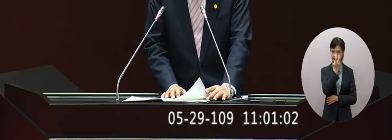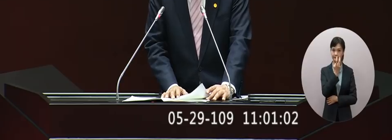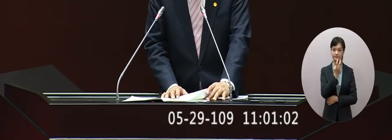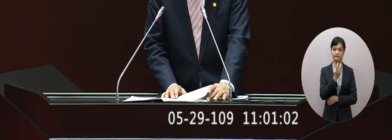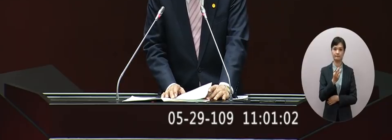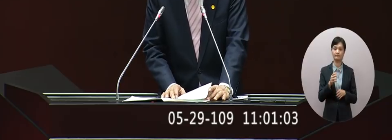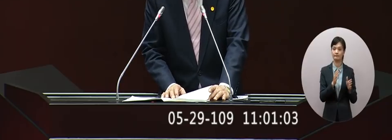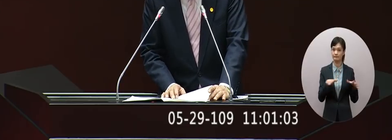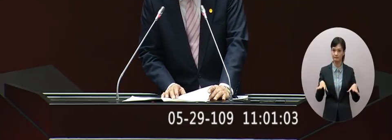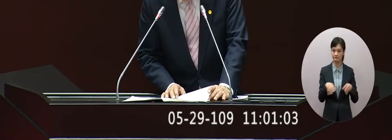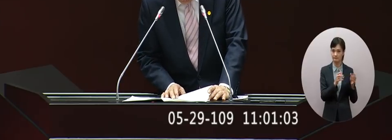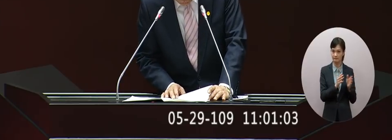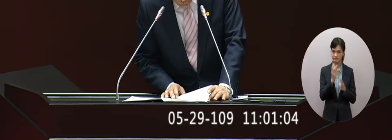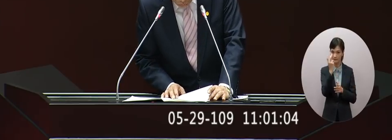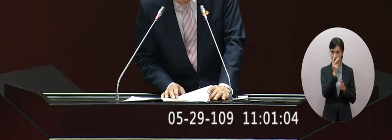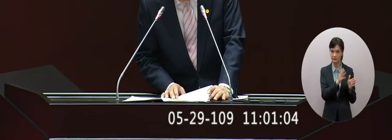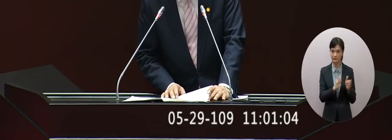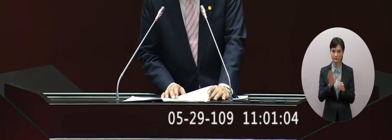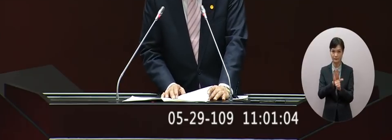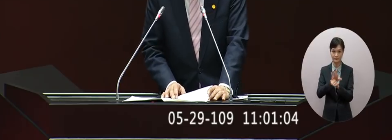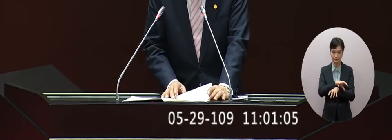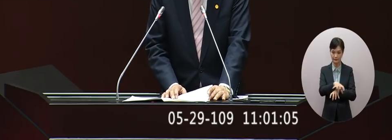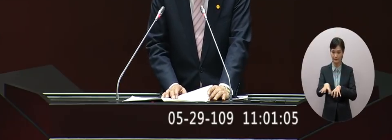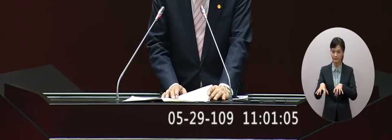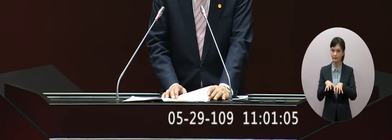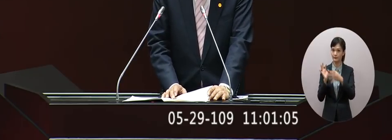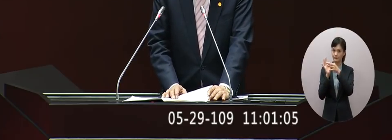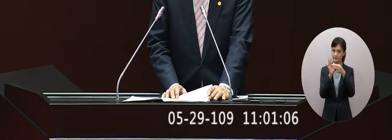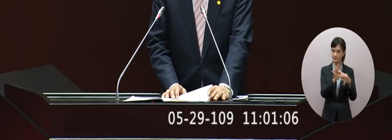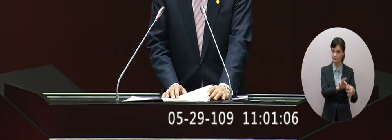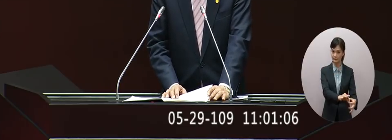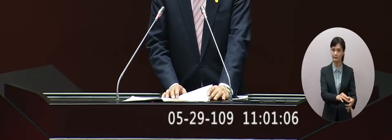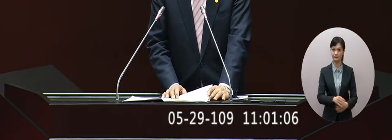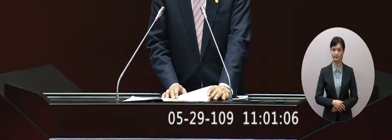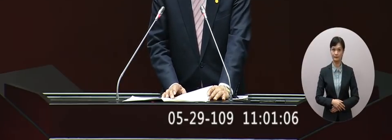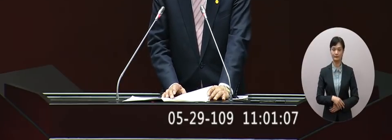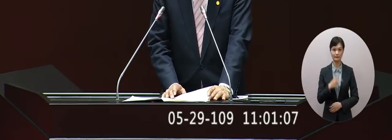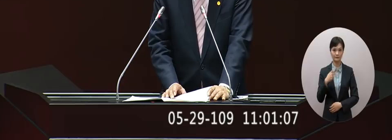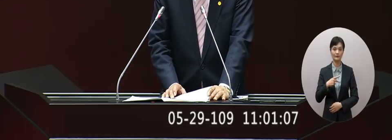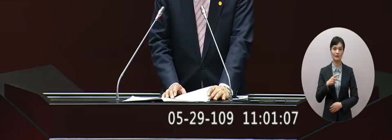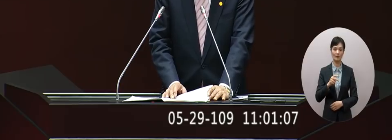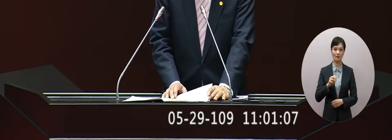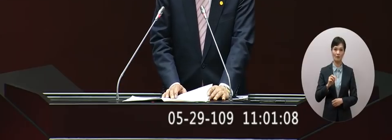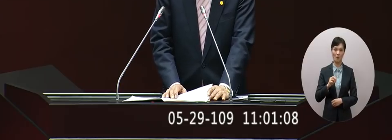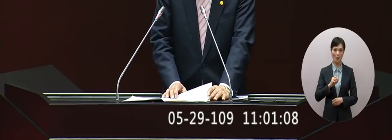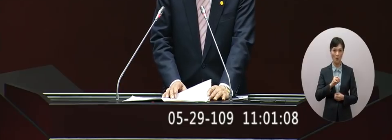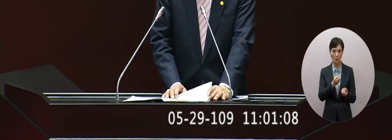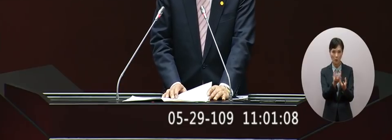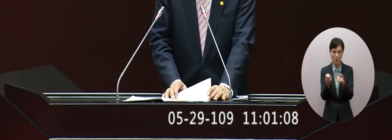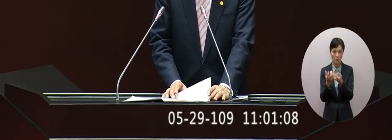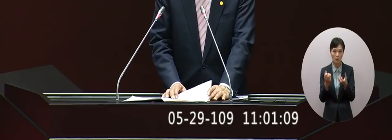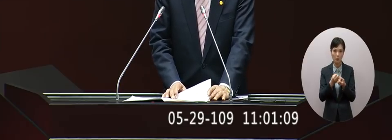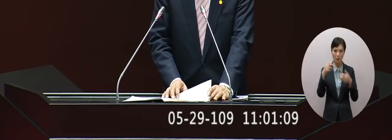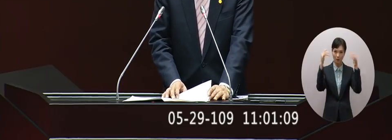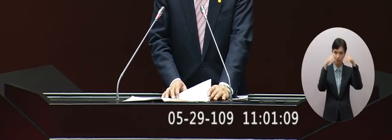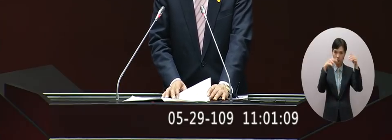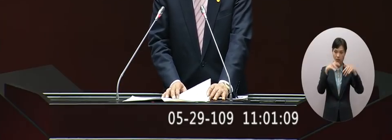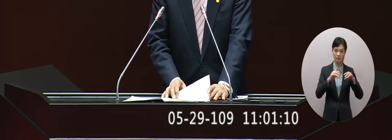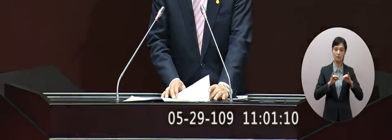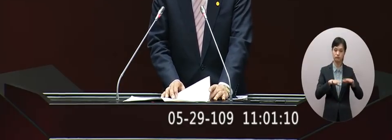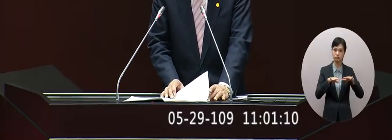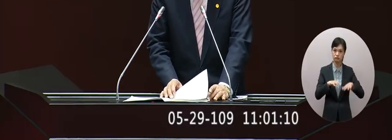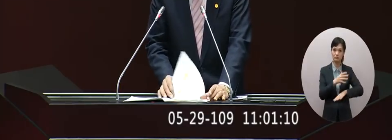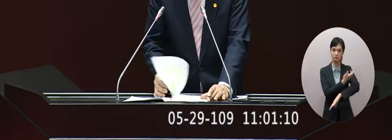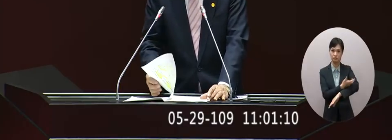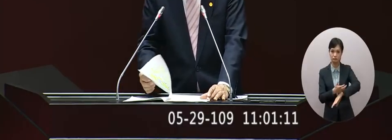理，让环境更永续，并减轻天然灾害对国土所造成